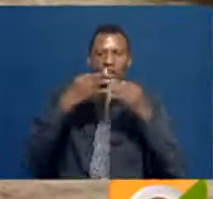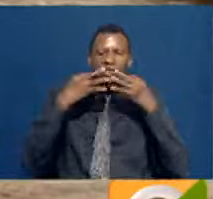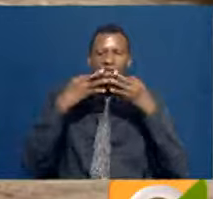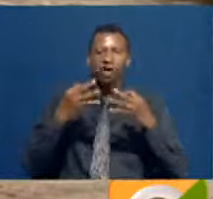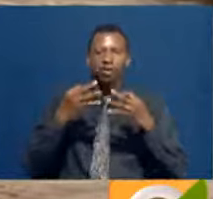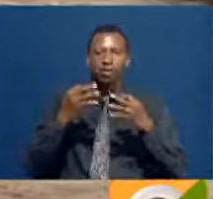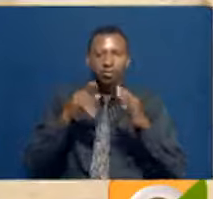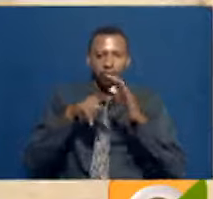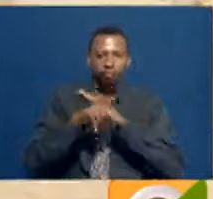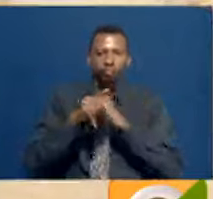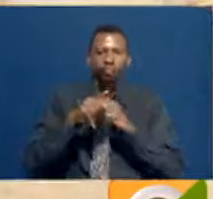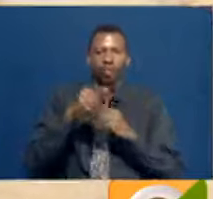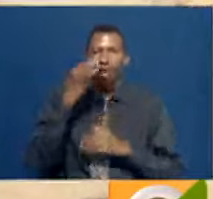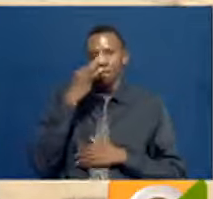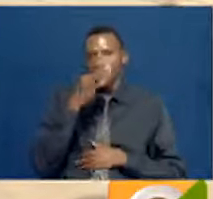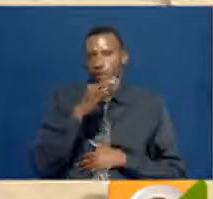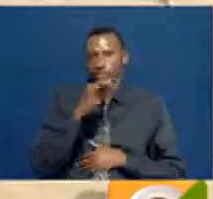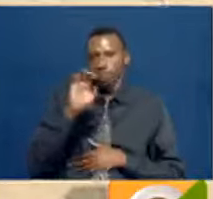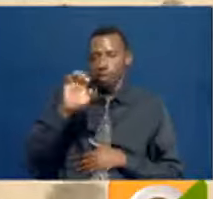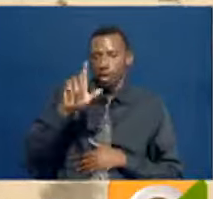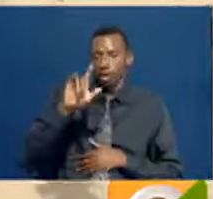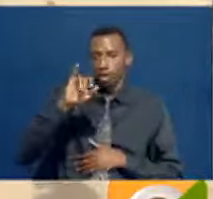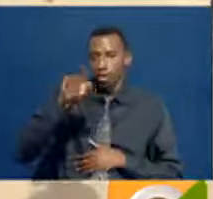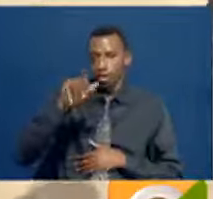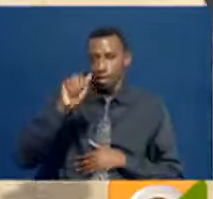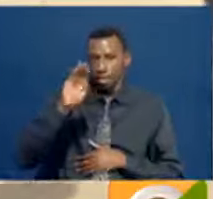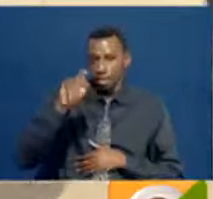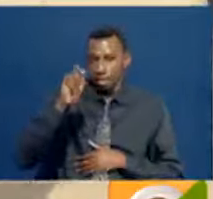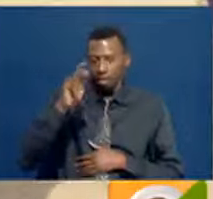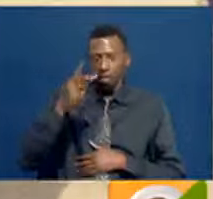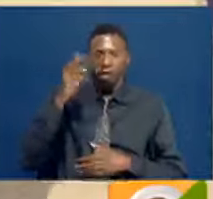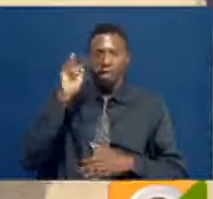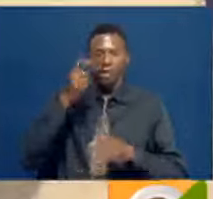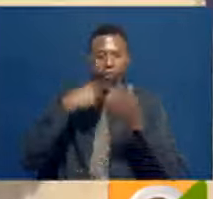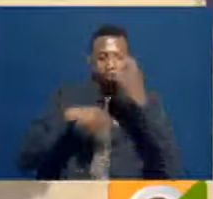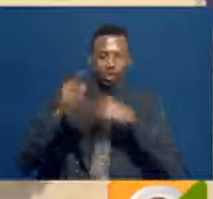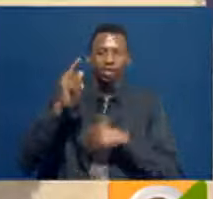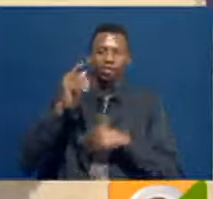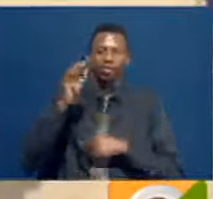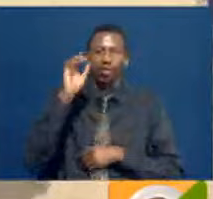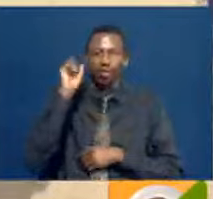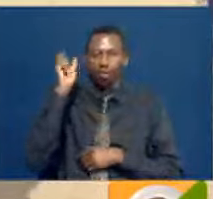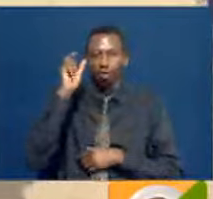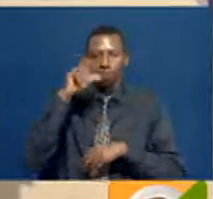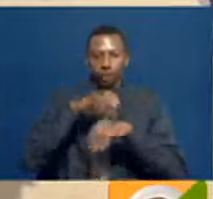Elizabeth and Diego in middleweight must win gold to punch a ticket to Paris.